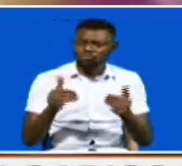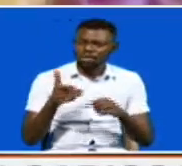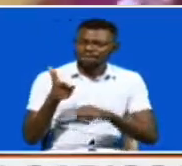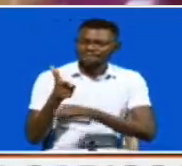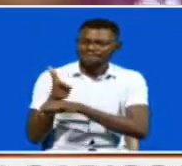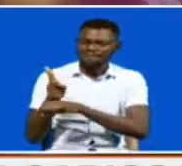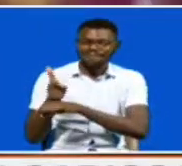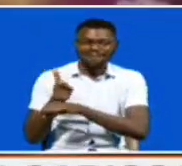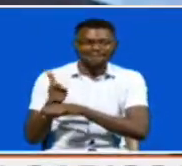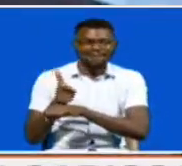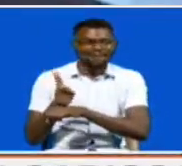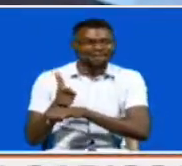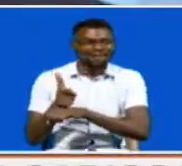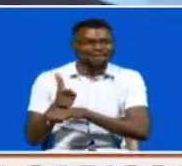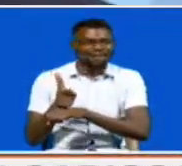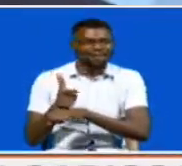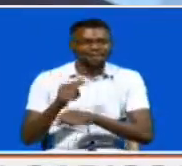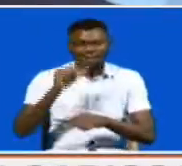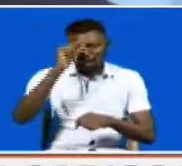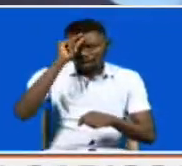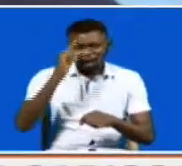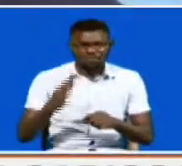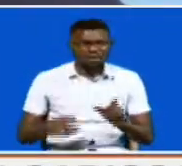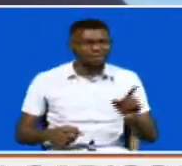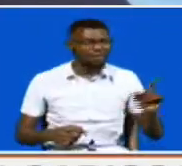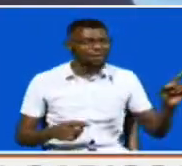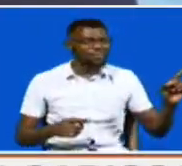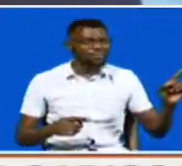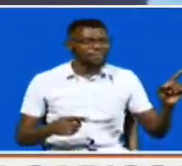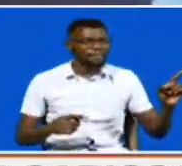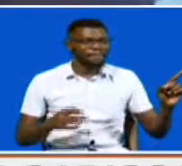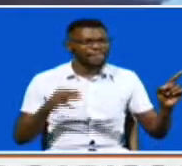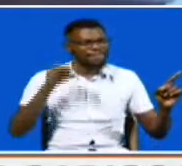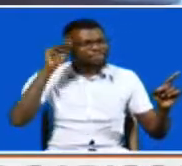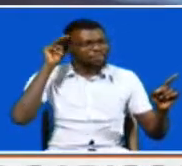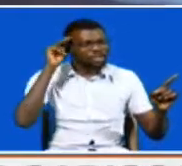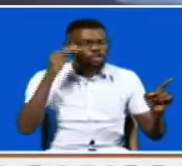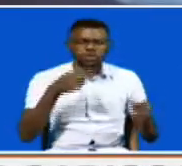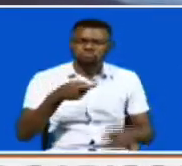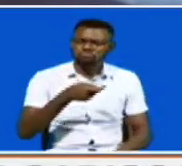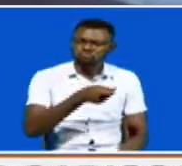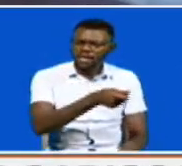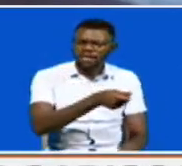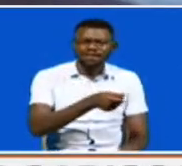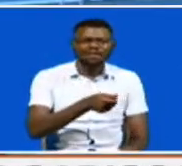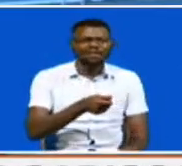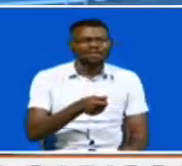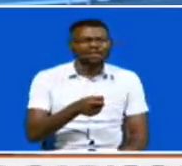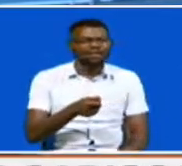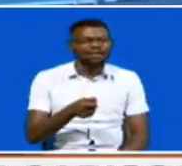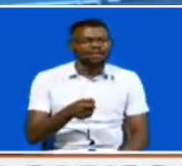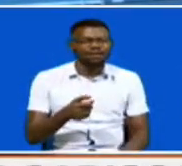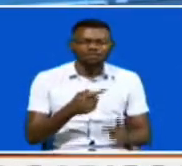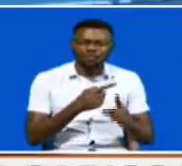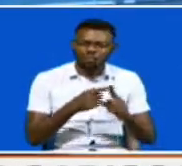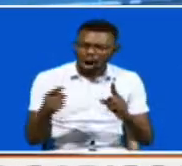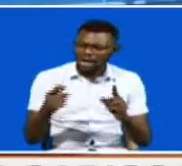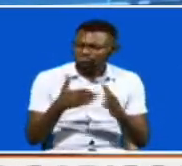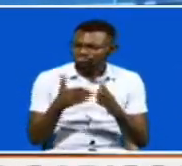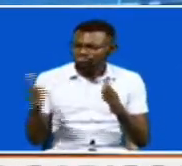hapo ndipo aliyekuwa gavana wa Mandera Captain Ali Roba kumlipia karo hadi kidato cha 4.